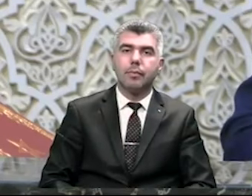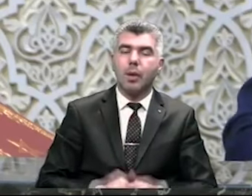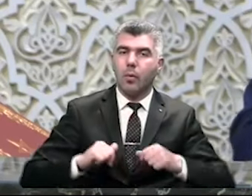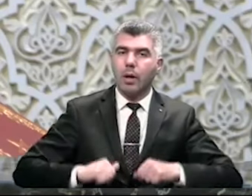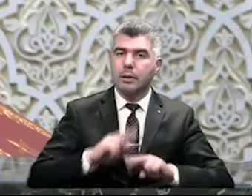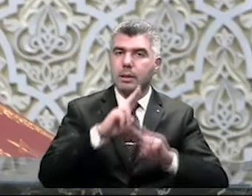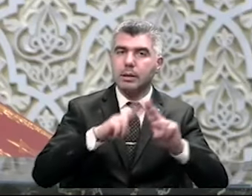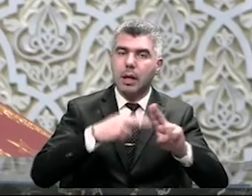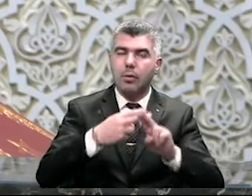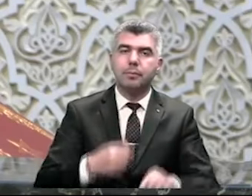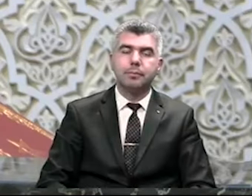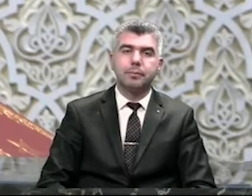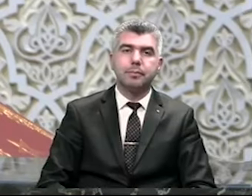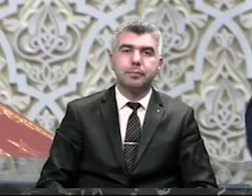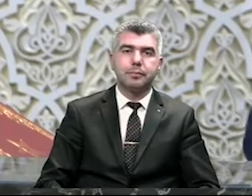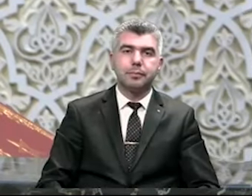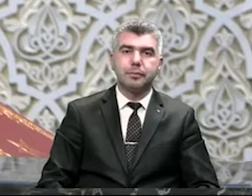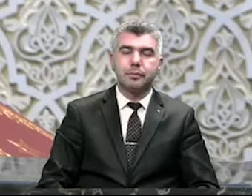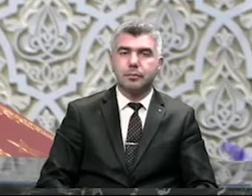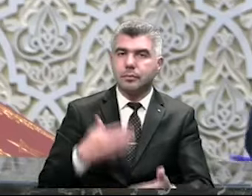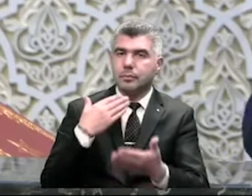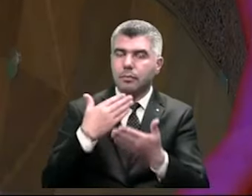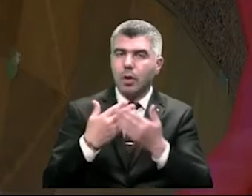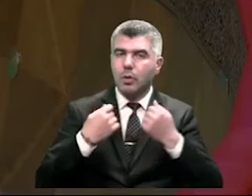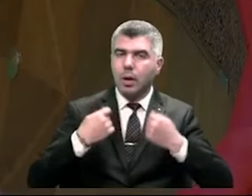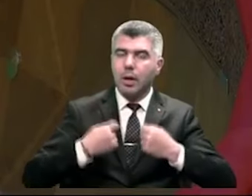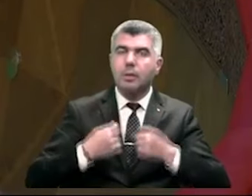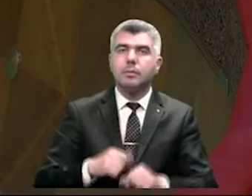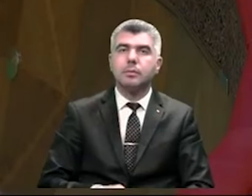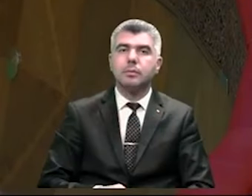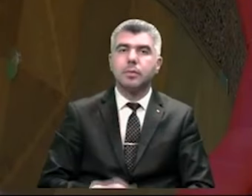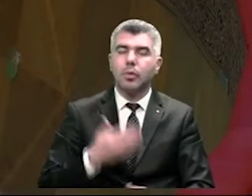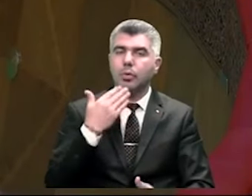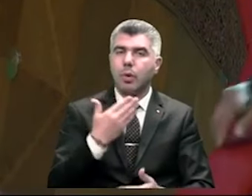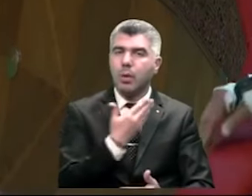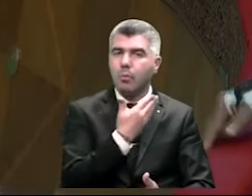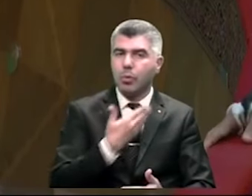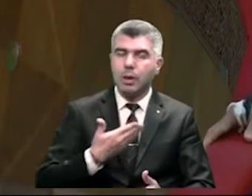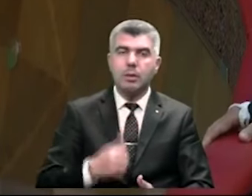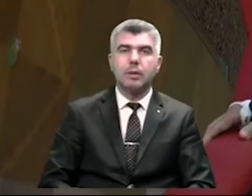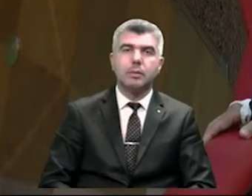الوزير الجواب شكرا السيد الرئيس شكرا السيد المستشار